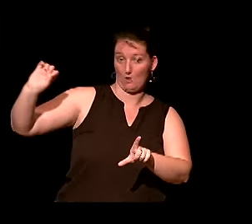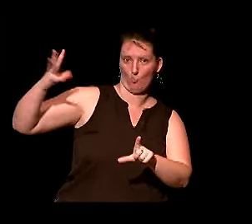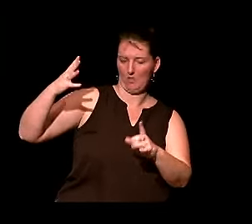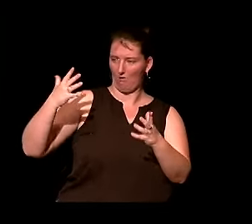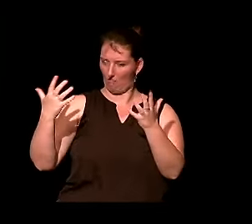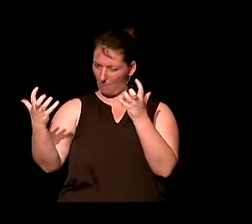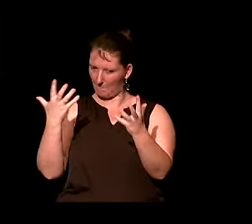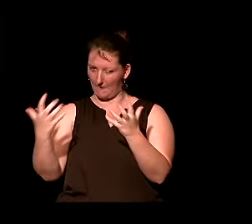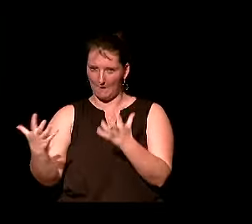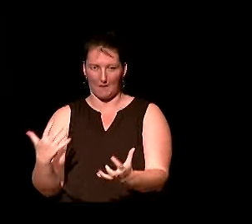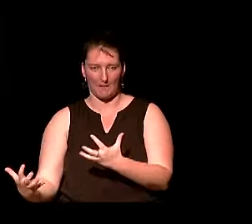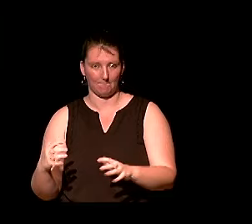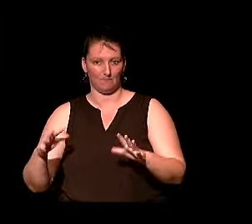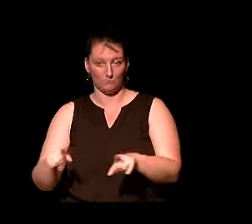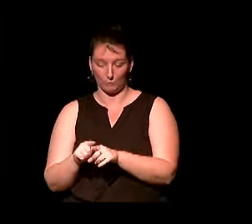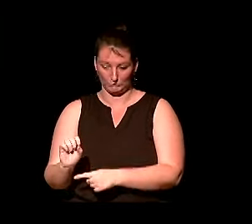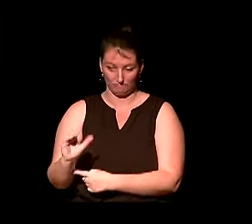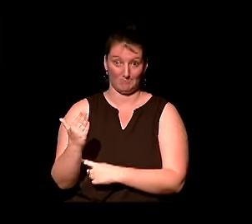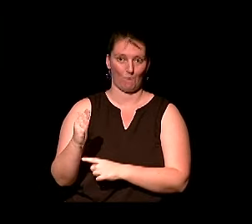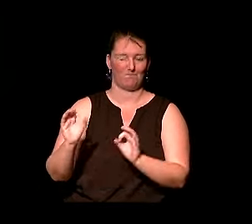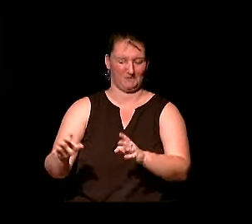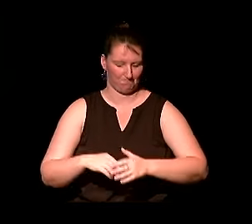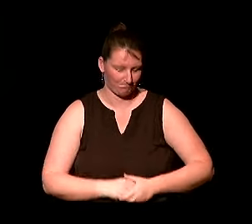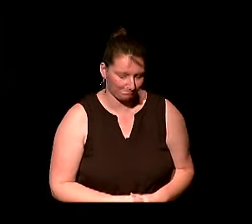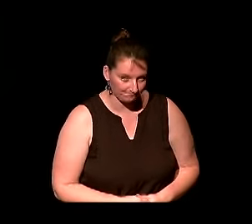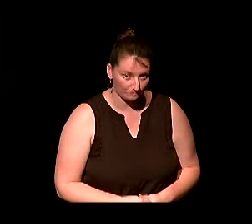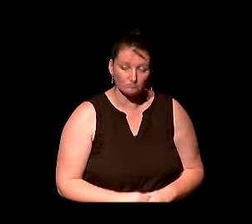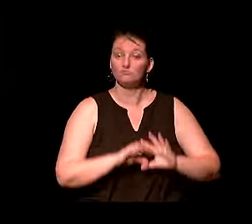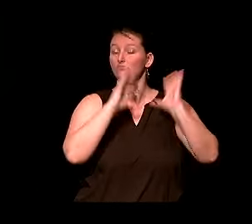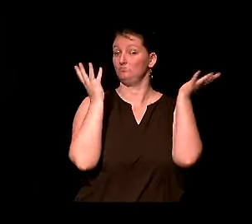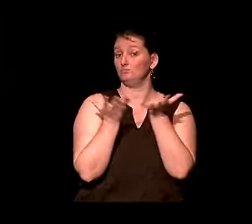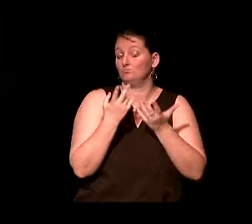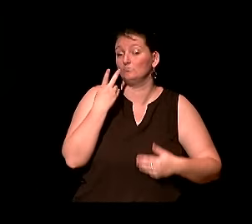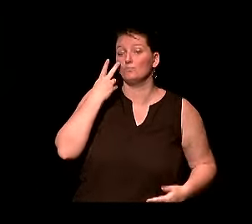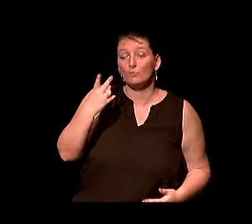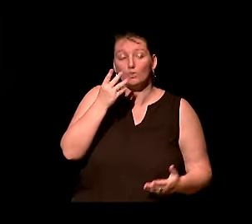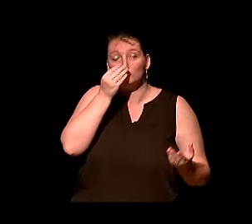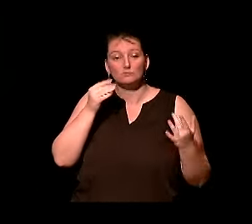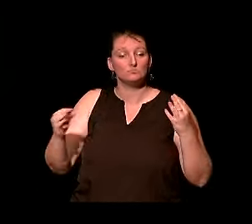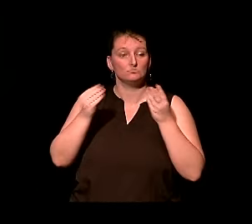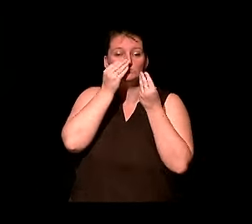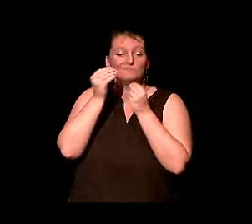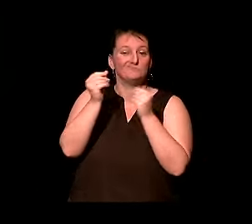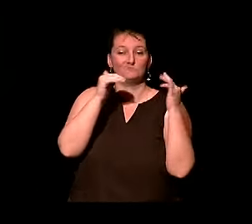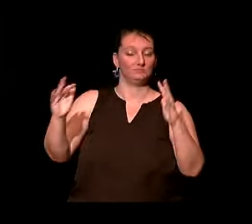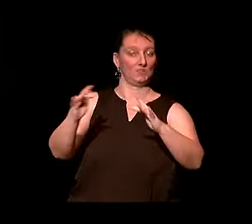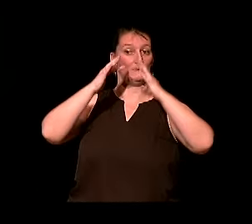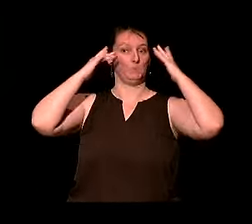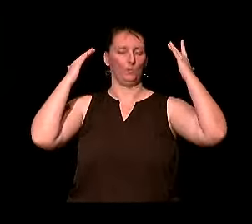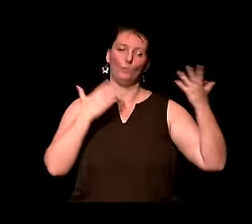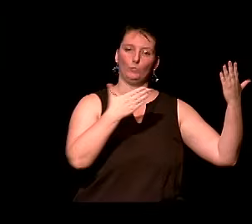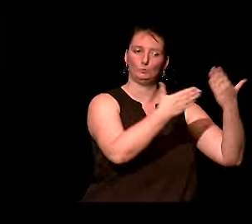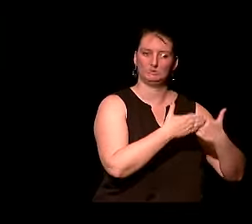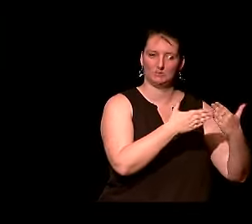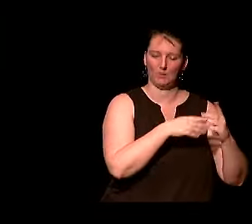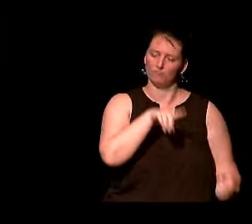tous ces jeux de lumière et de réflexion. Donc, finalement, l'impressionnisme et le cinéma, d'abord, partagent autre chose